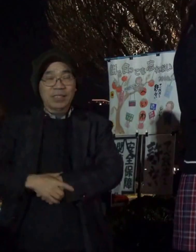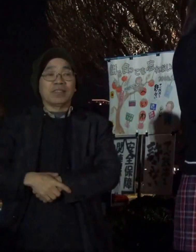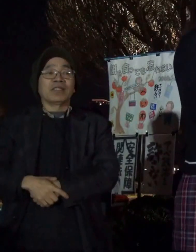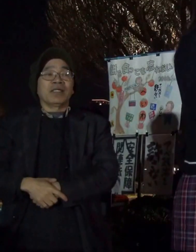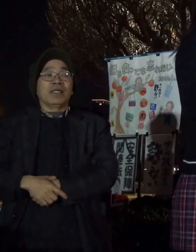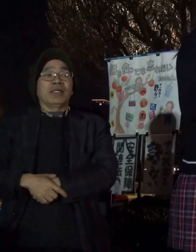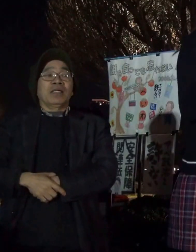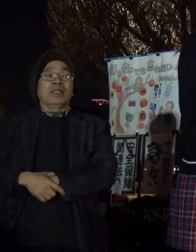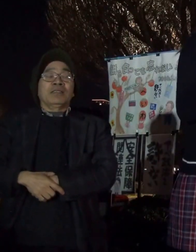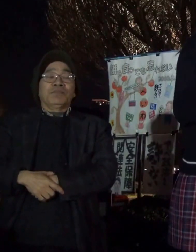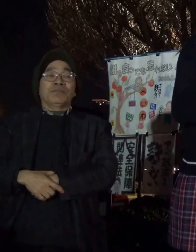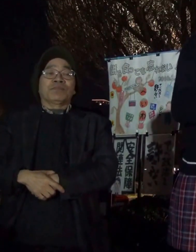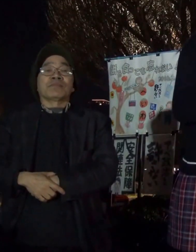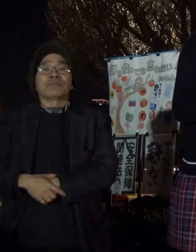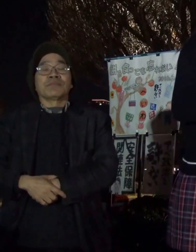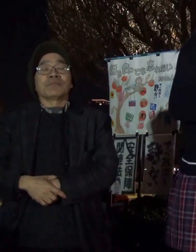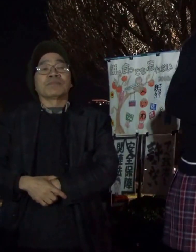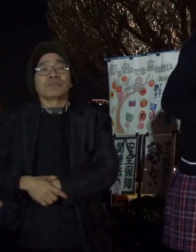で、